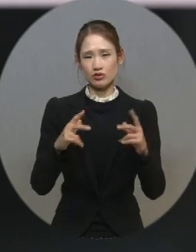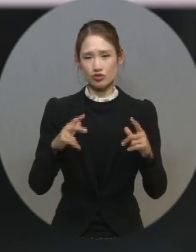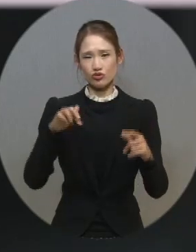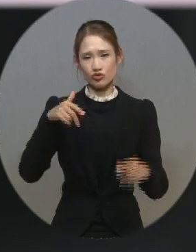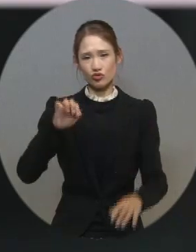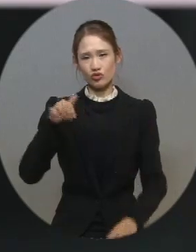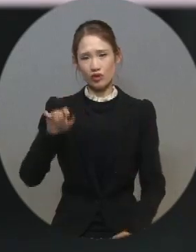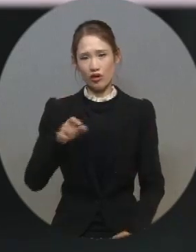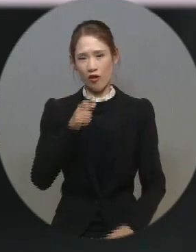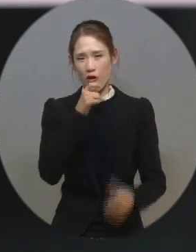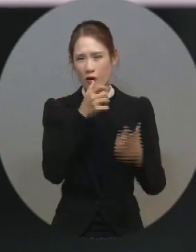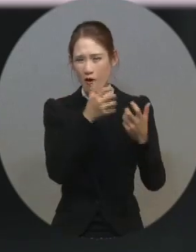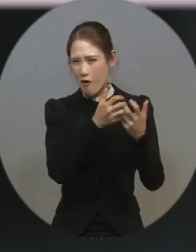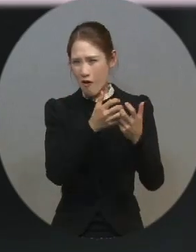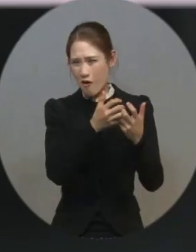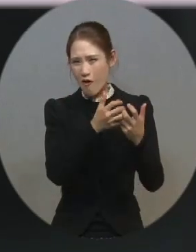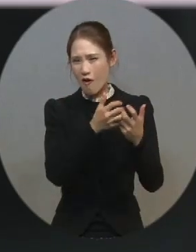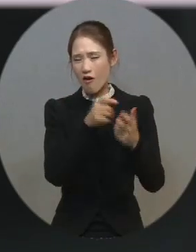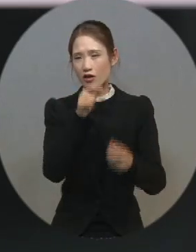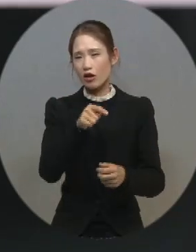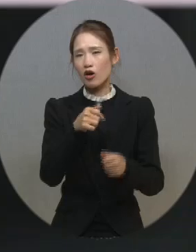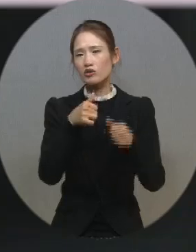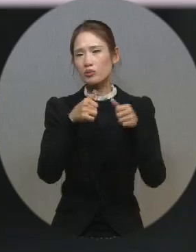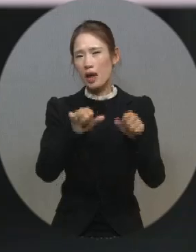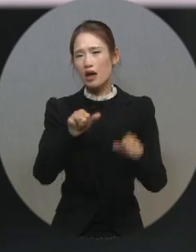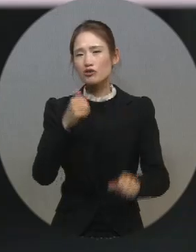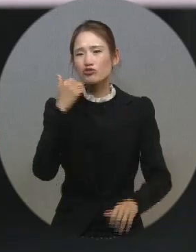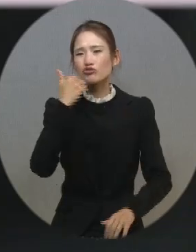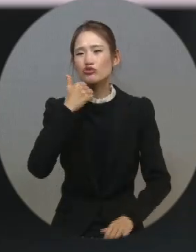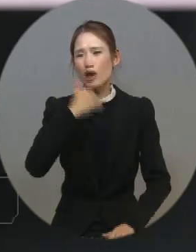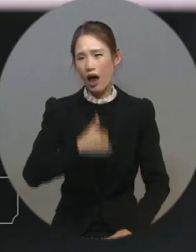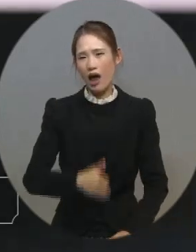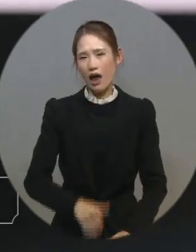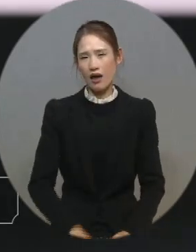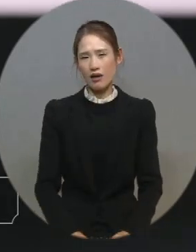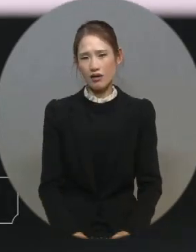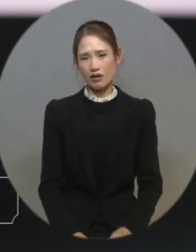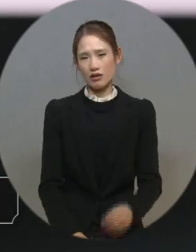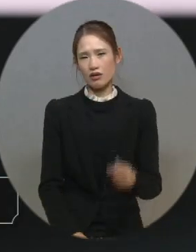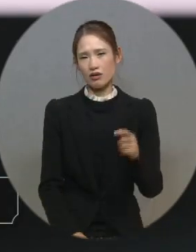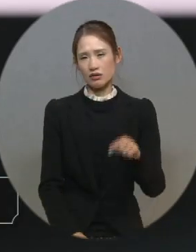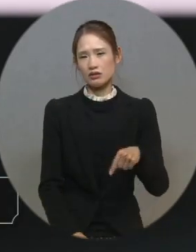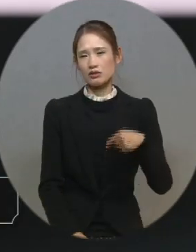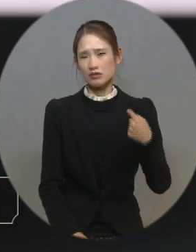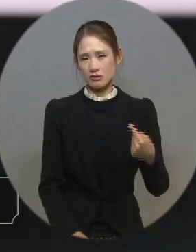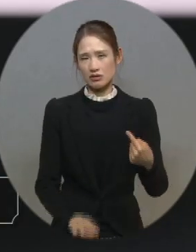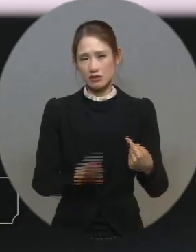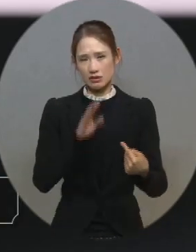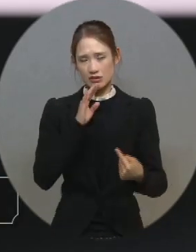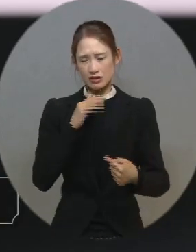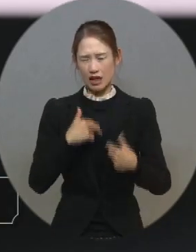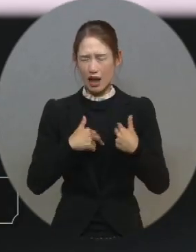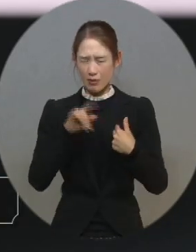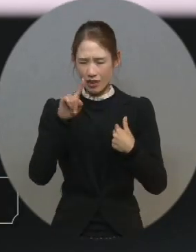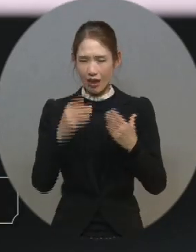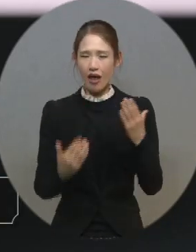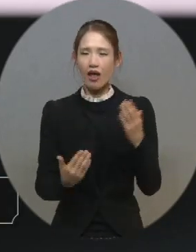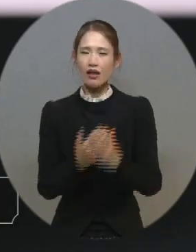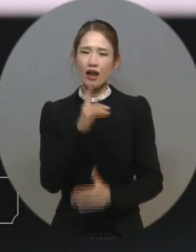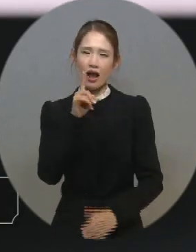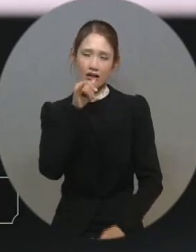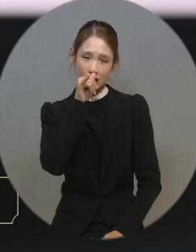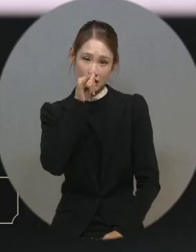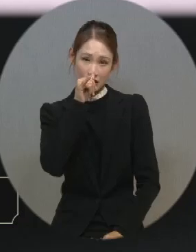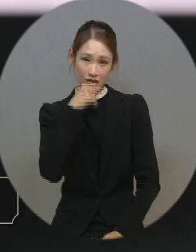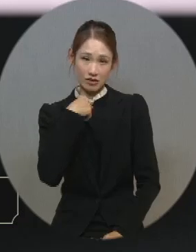거로 이렇게 얼어붙은 걸 누가 깨겠느냐 이런 생각이 들더라고. 그러고 나서 참 재밌는 일이 하나 생긴 게